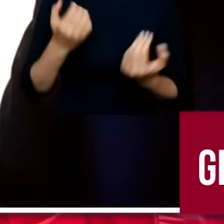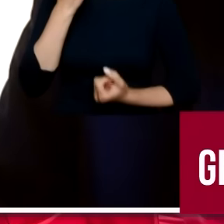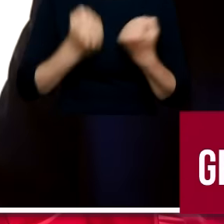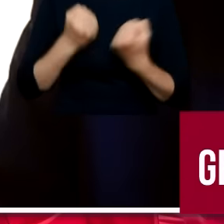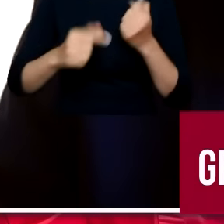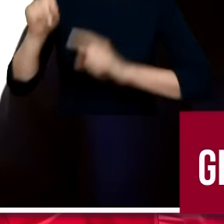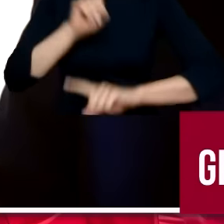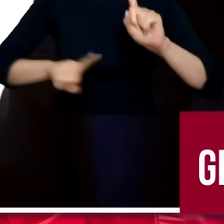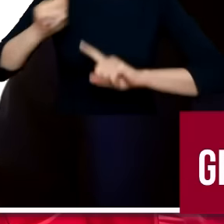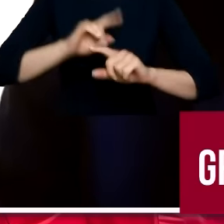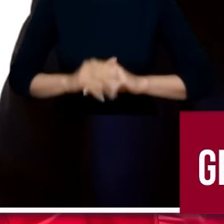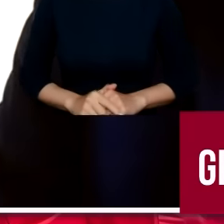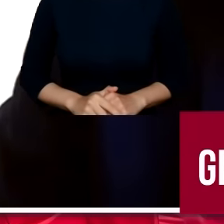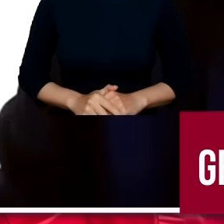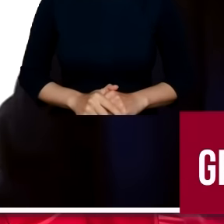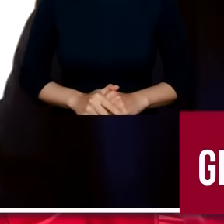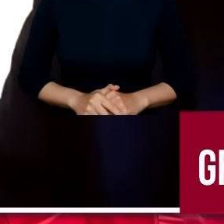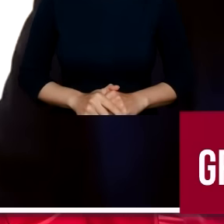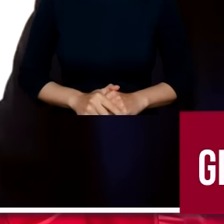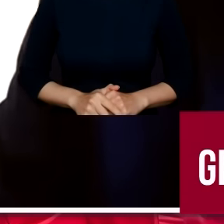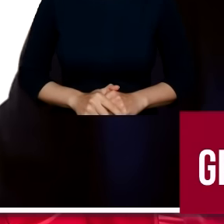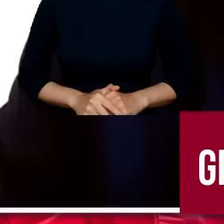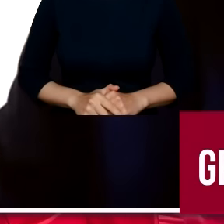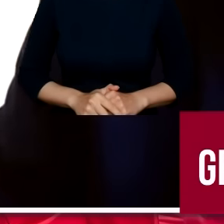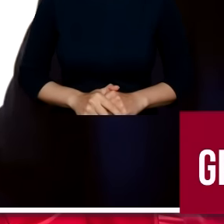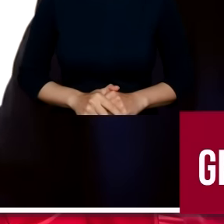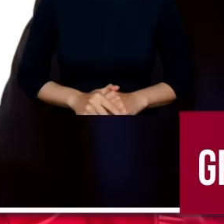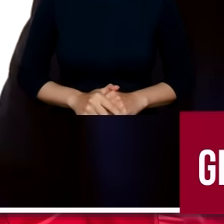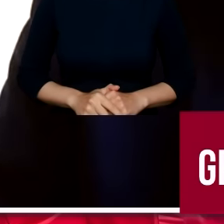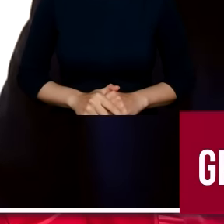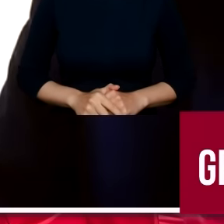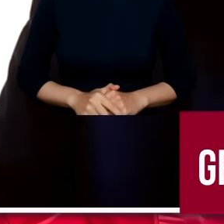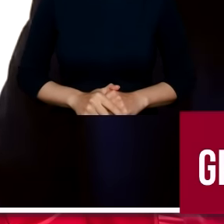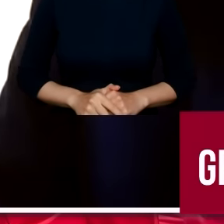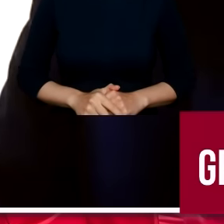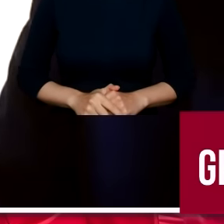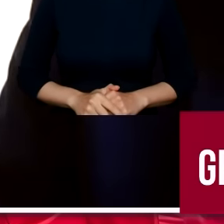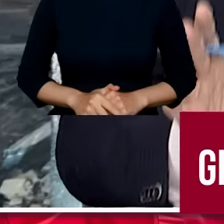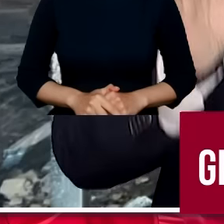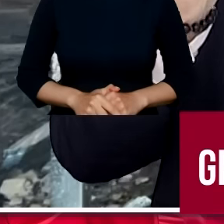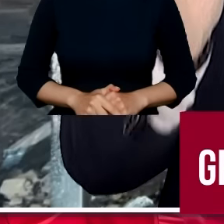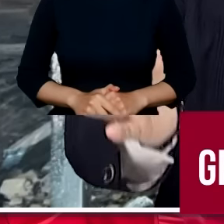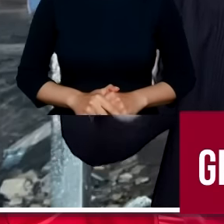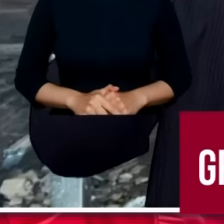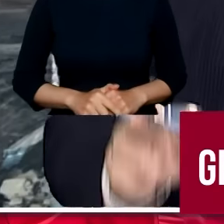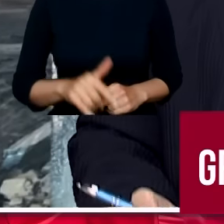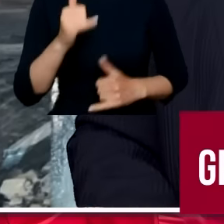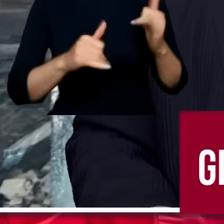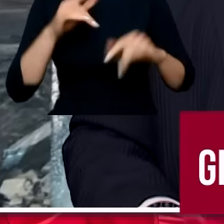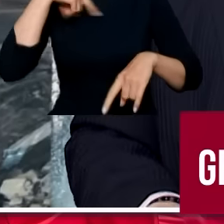trudniejsza trudna do Wyzwolenia właśnie dlatego że jest łatwiejsza pozornie także absolutnie jeżeli źle zrozumiałem